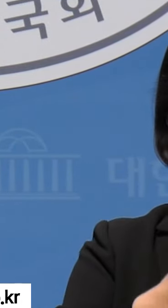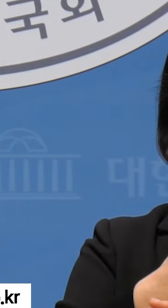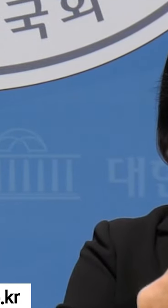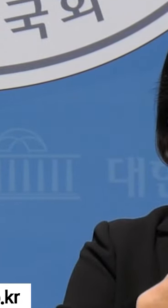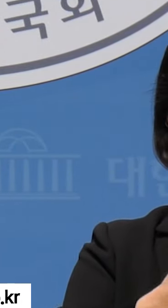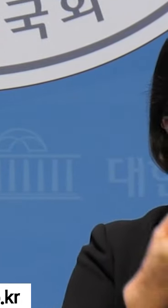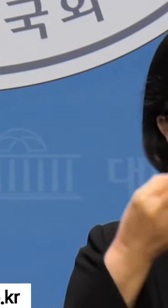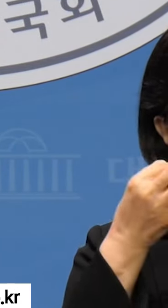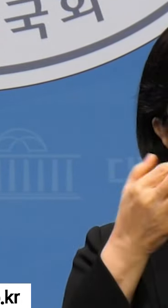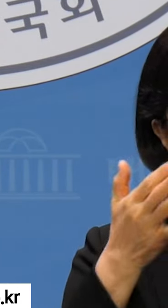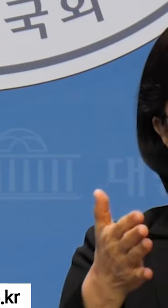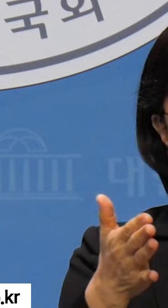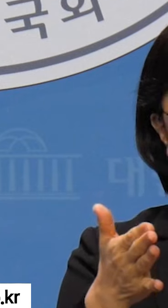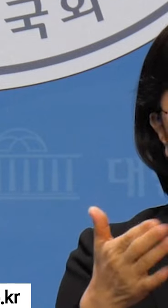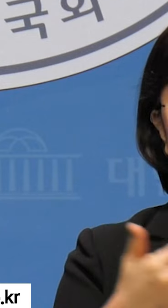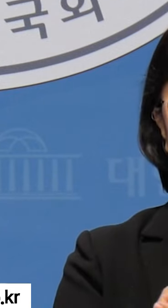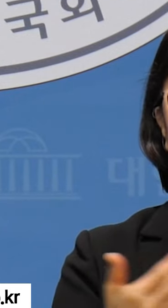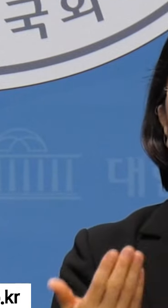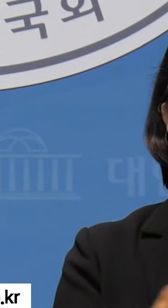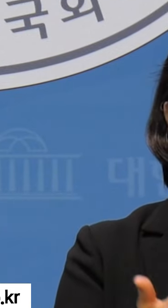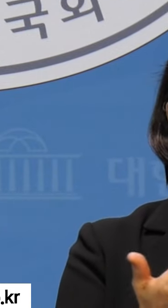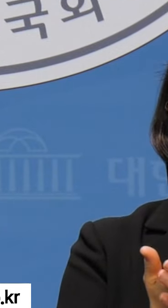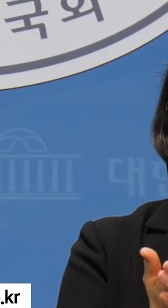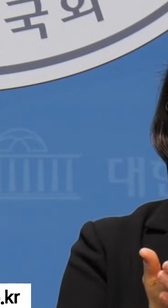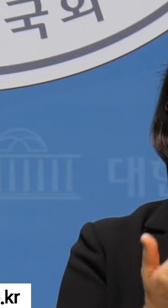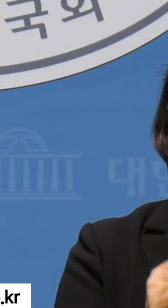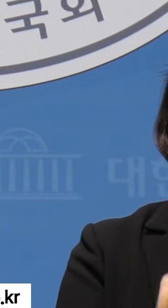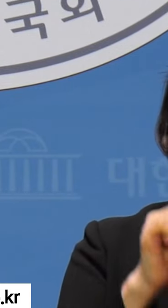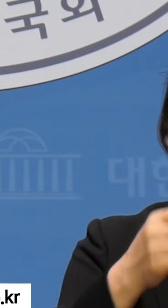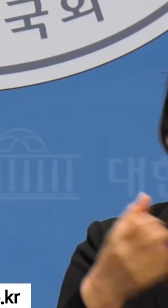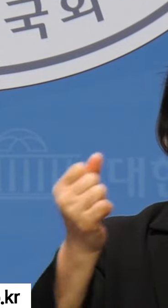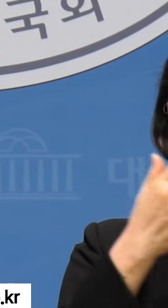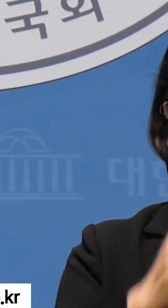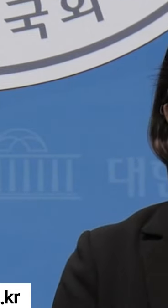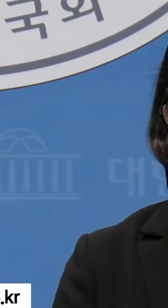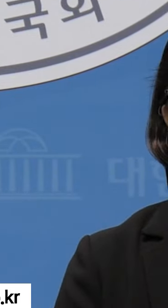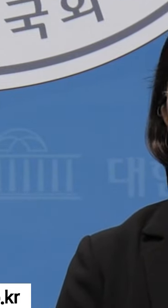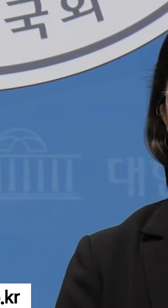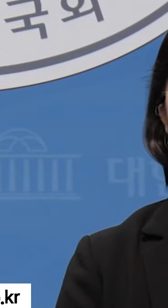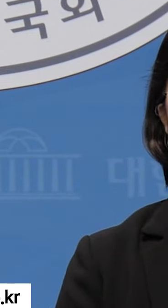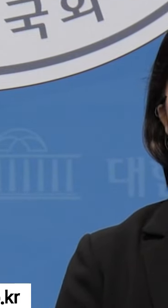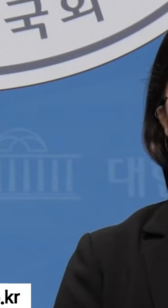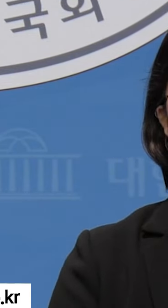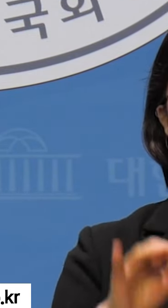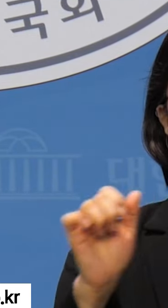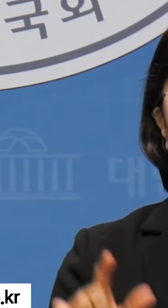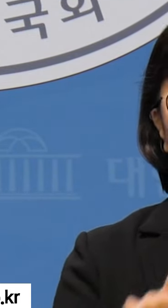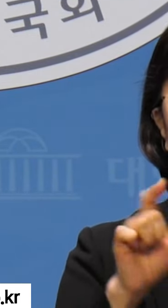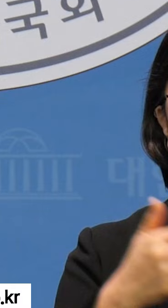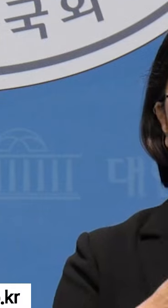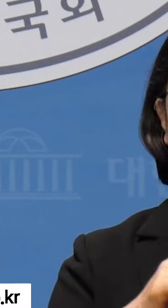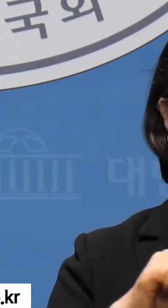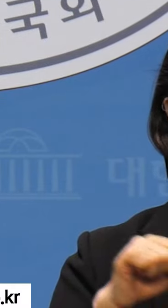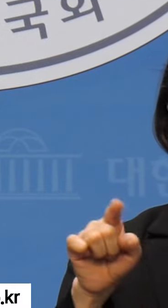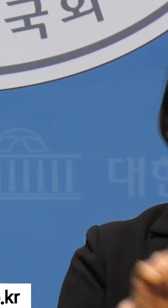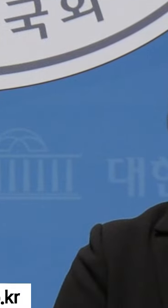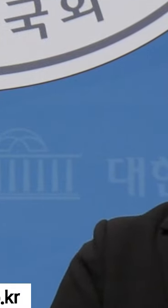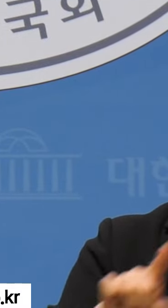서구 검단 도약의 열매를 맺도록 할 것입니다. 민생개혁 정치의 바다로